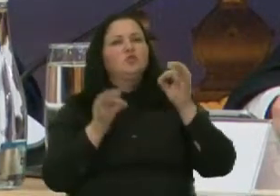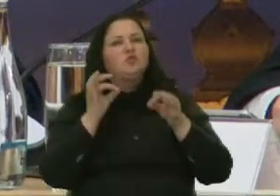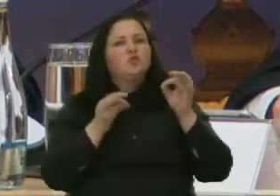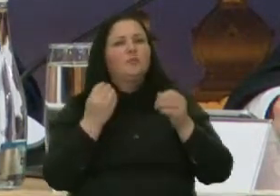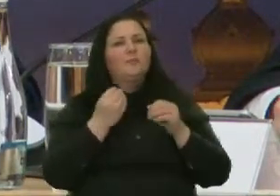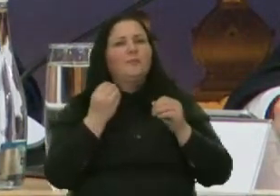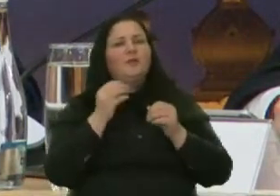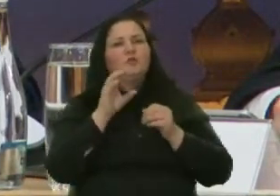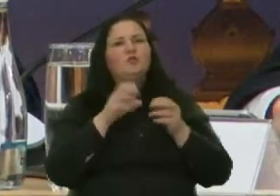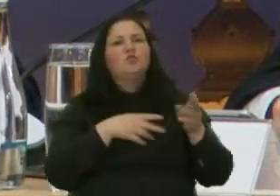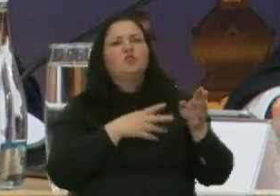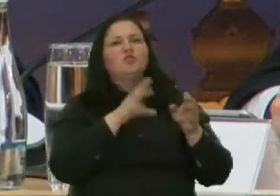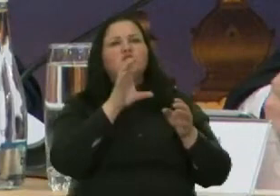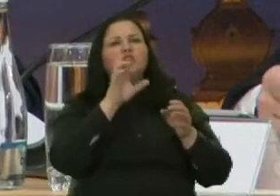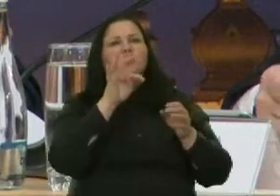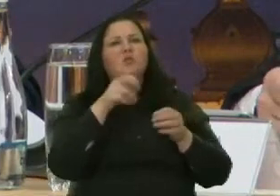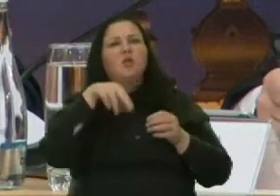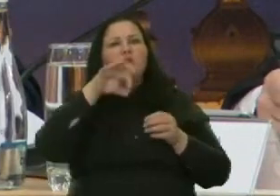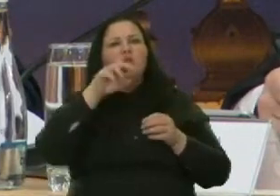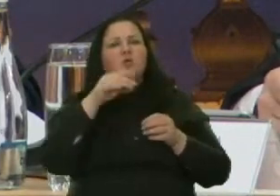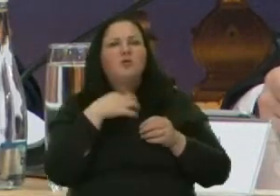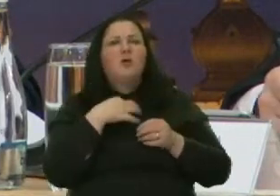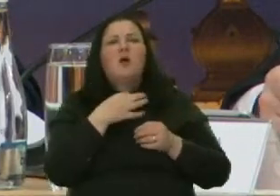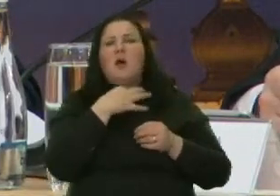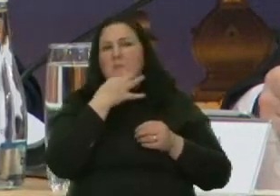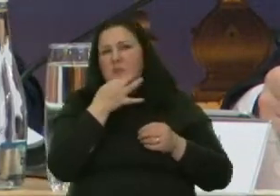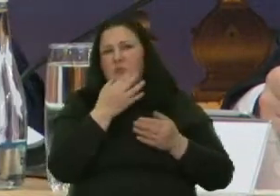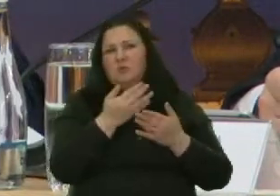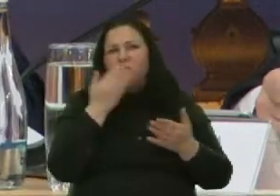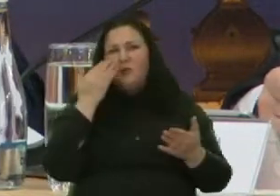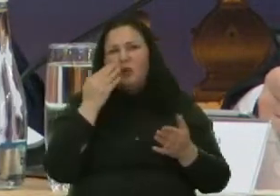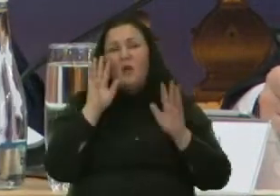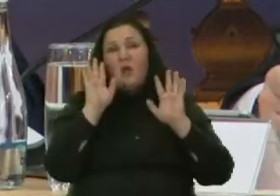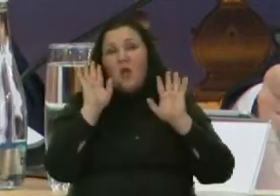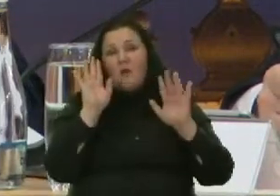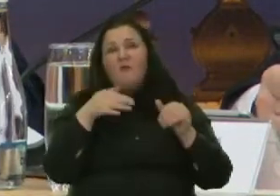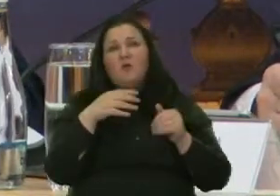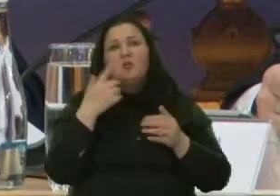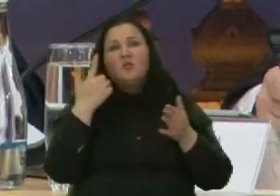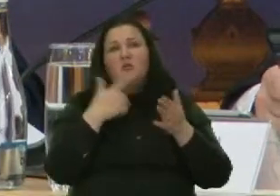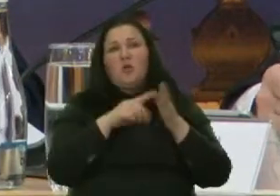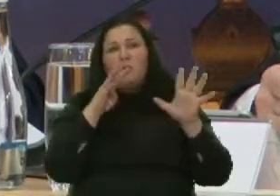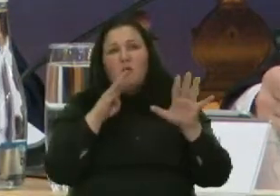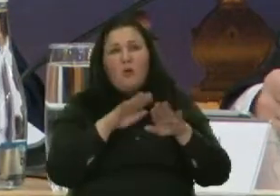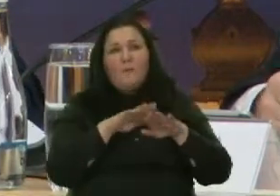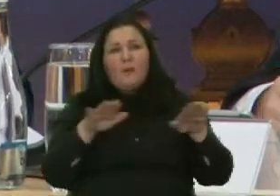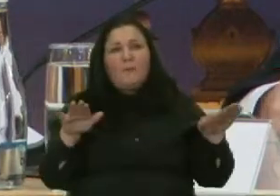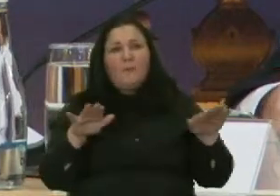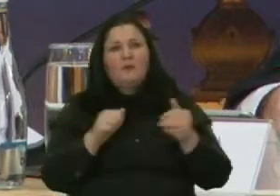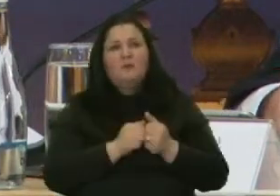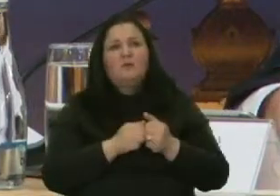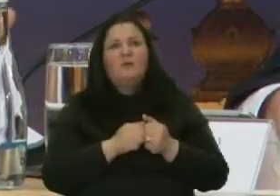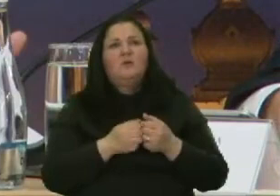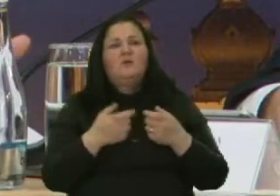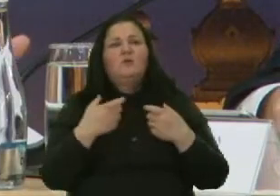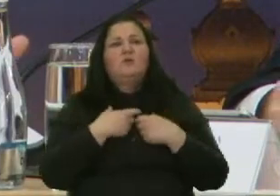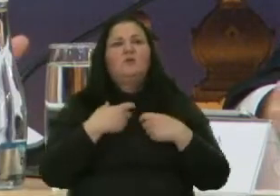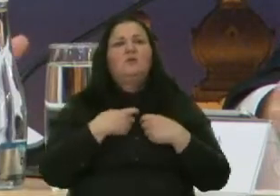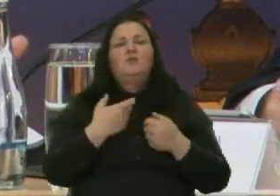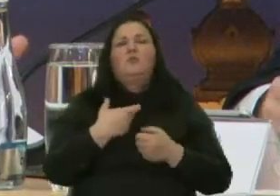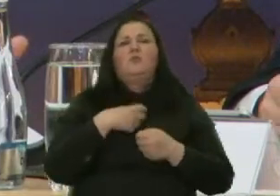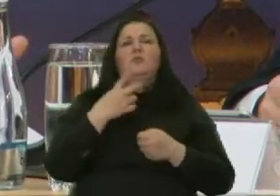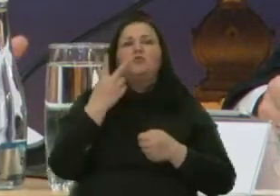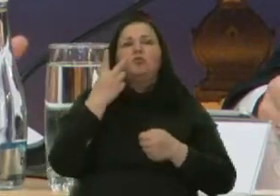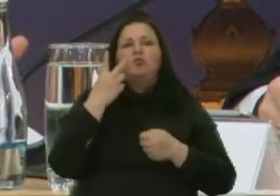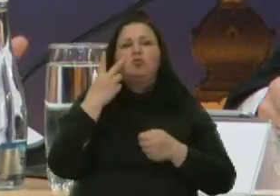centura de nord a Clujului am spus și într o ședință anterioară a fost în 2009 pe masă dar nu putem avea 2 miliarde